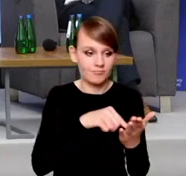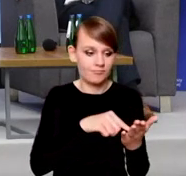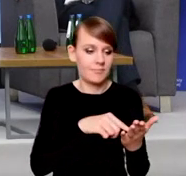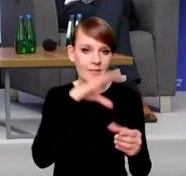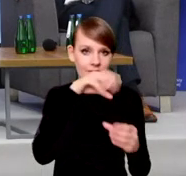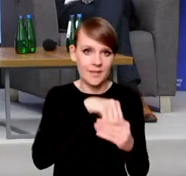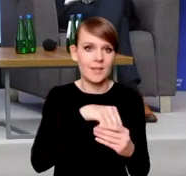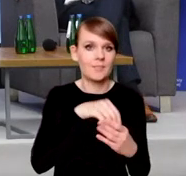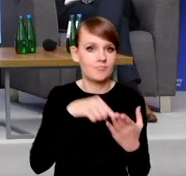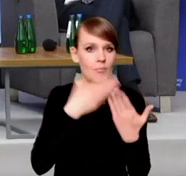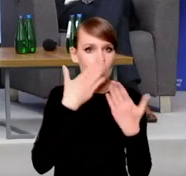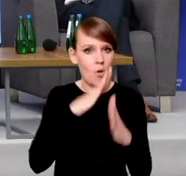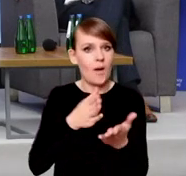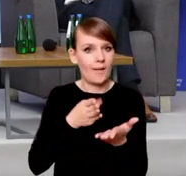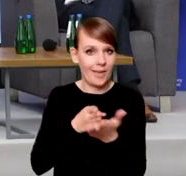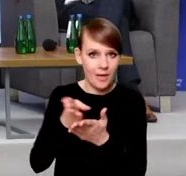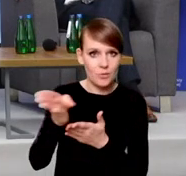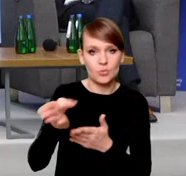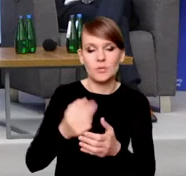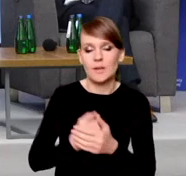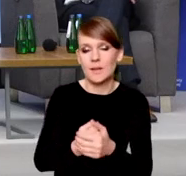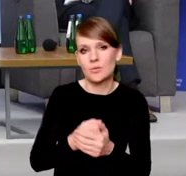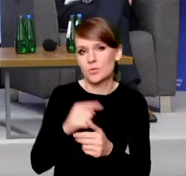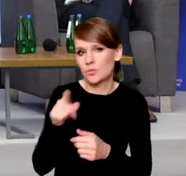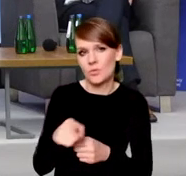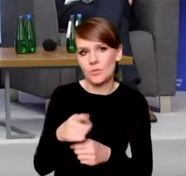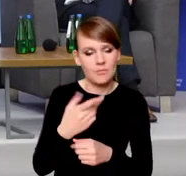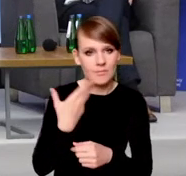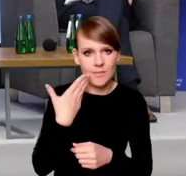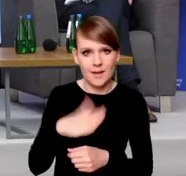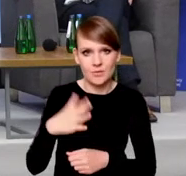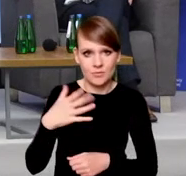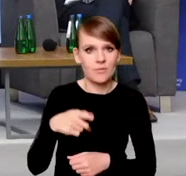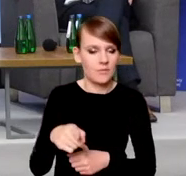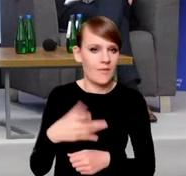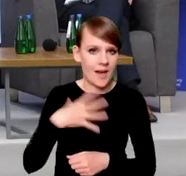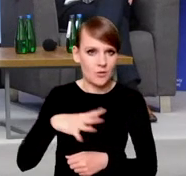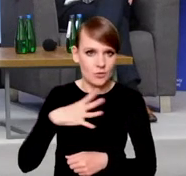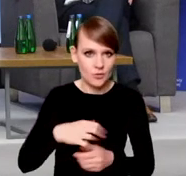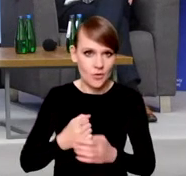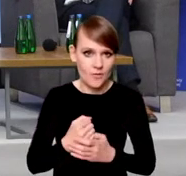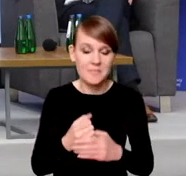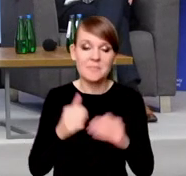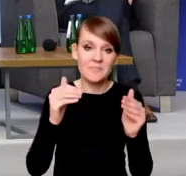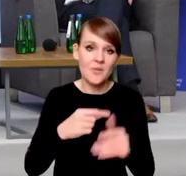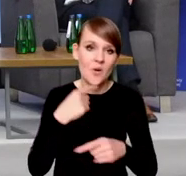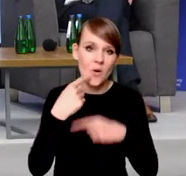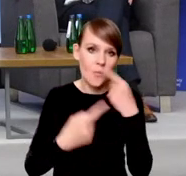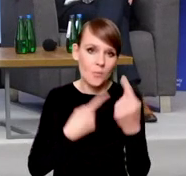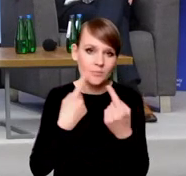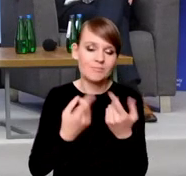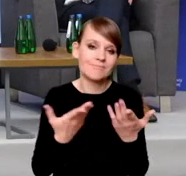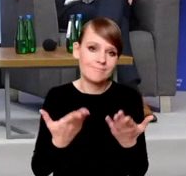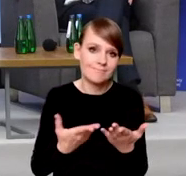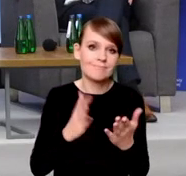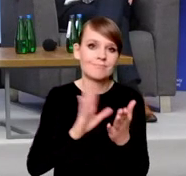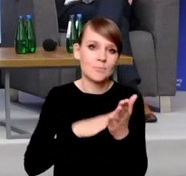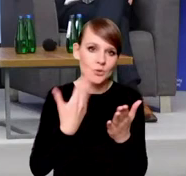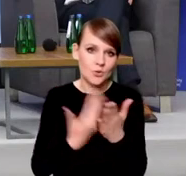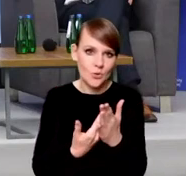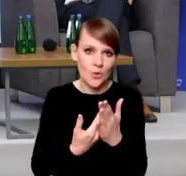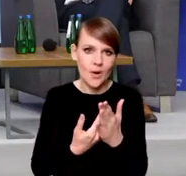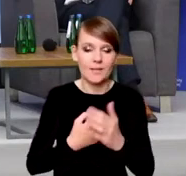pewno czymś niezwykle wartościowym. Tutaj może użyję takiej analogii, że powiedzmy ta